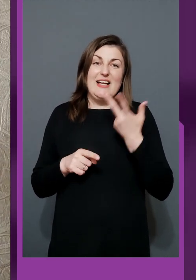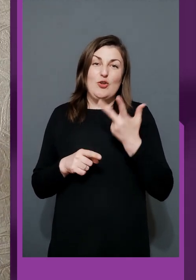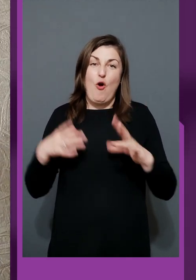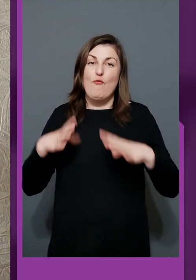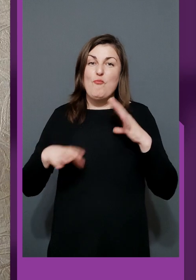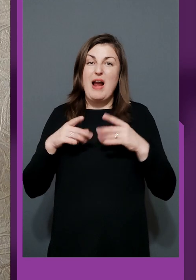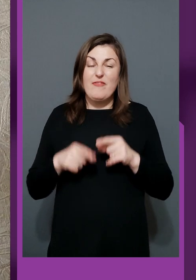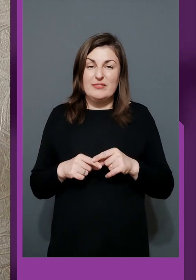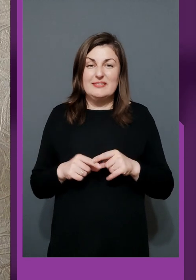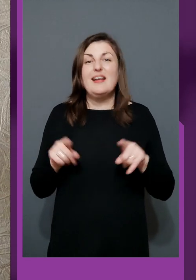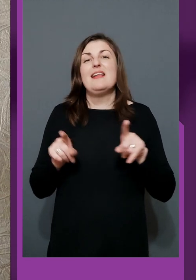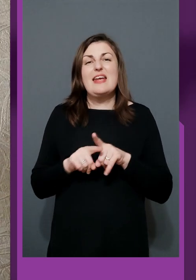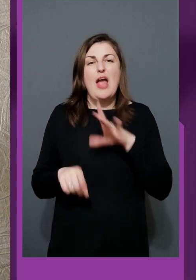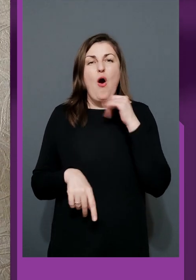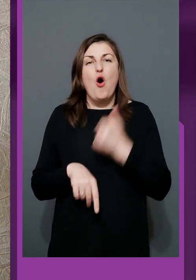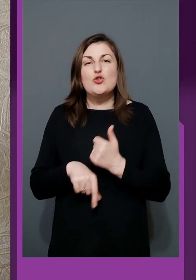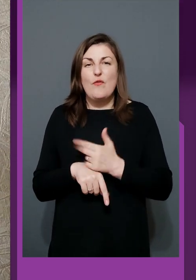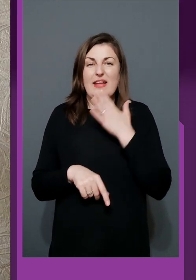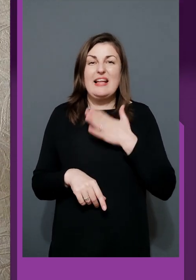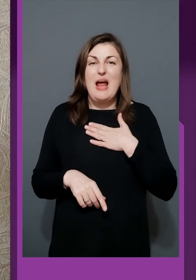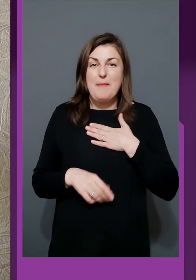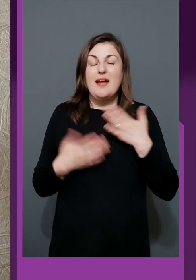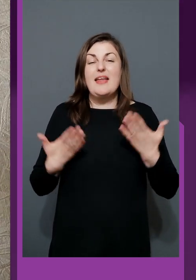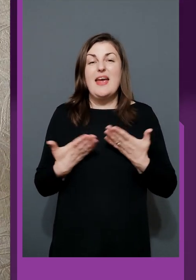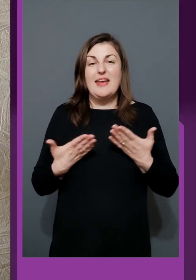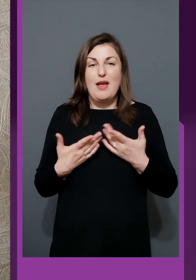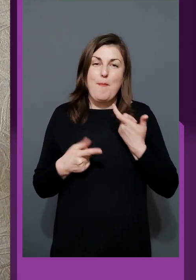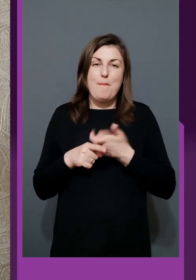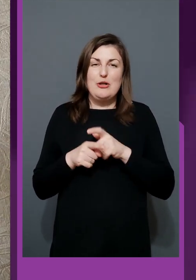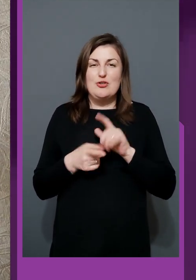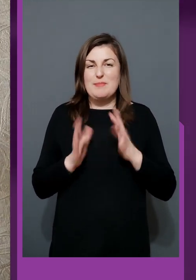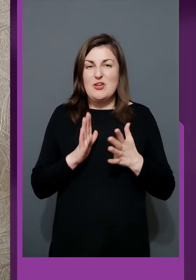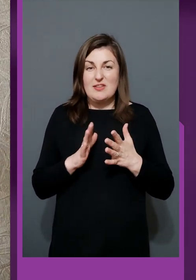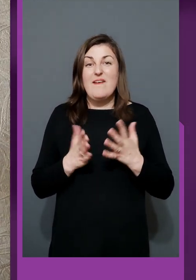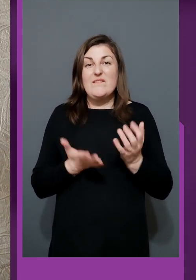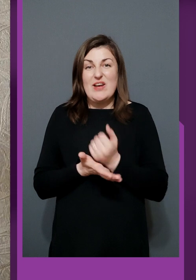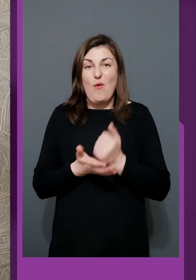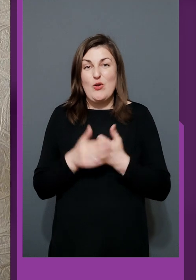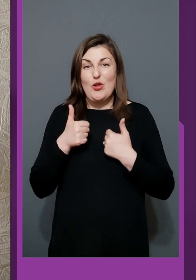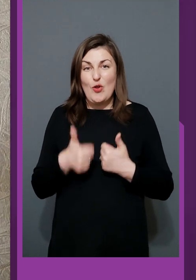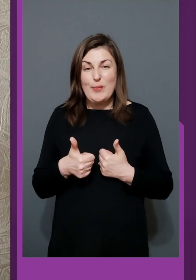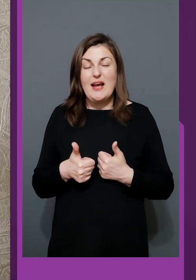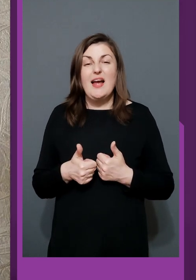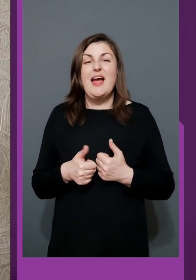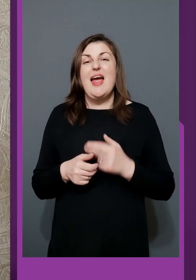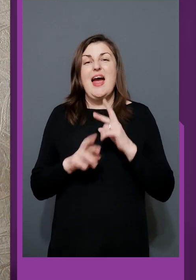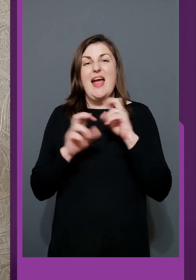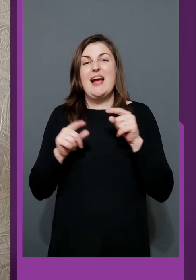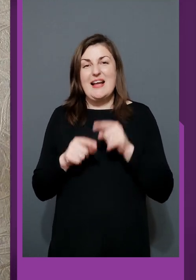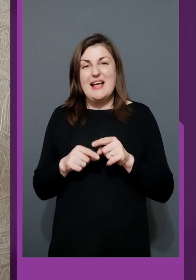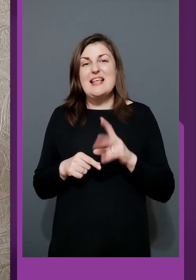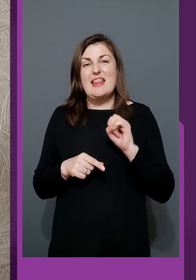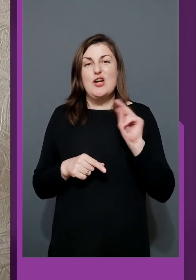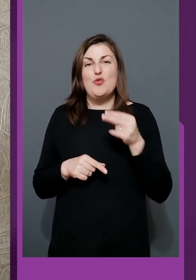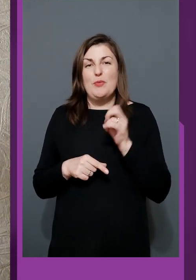трьох вправ такі основні для мене які більш-менш виходять добре ее якраз